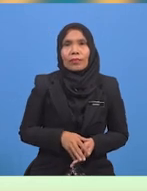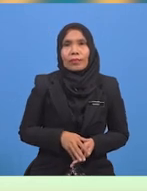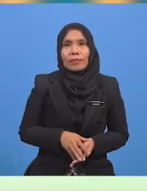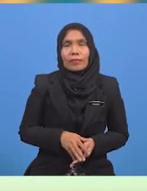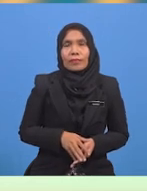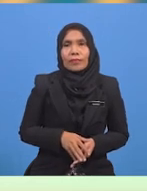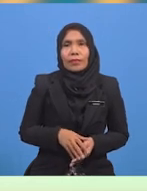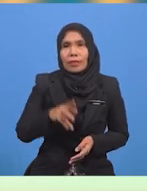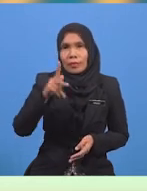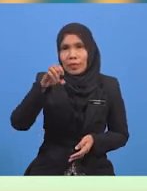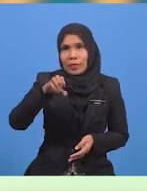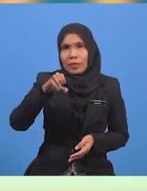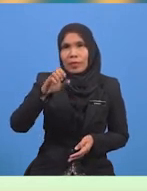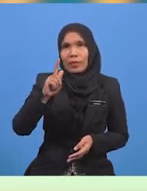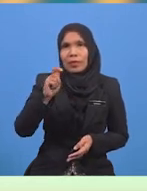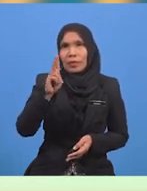jarak X?